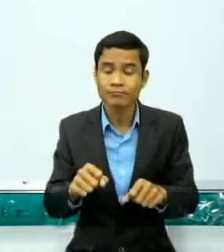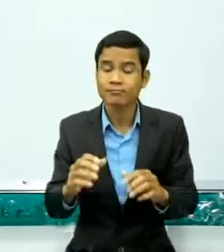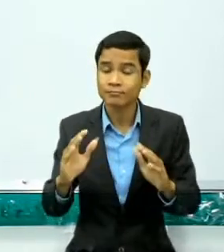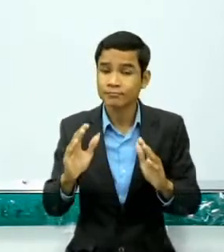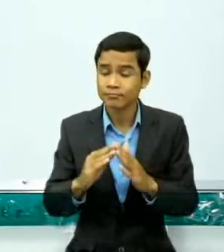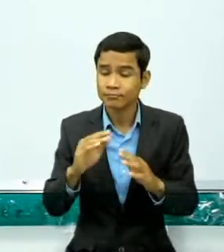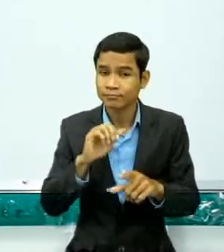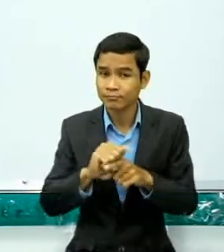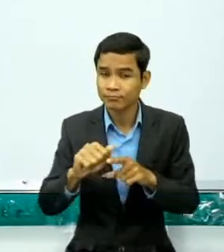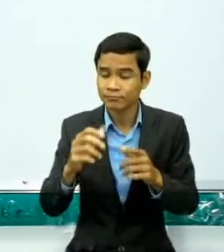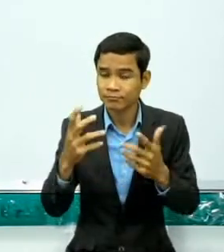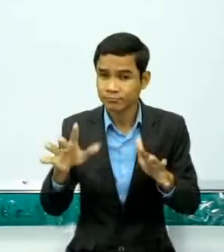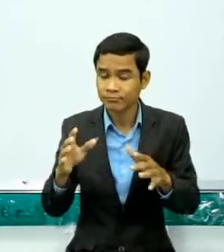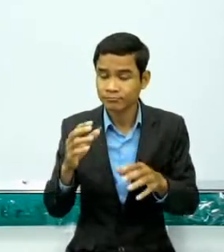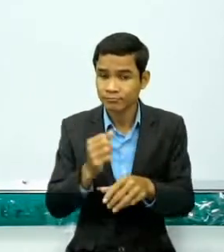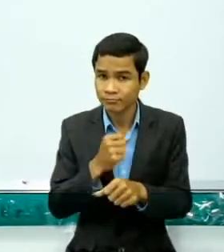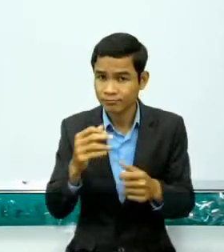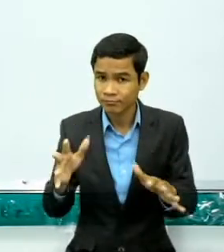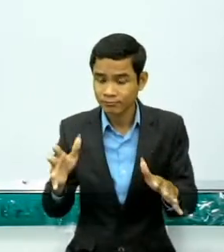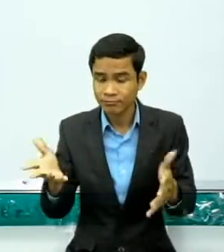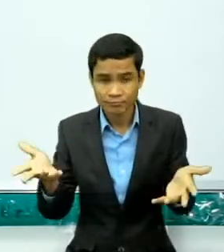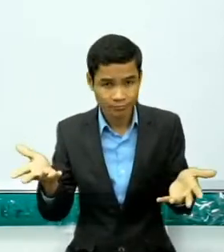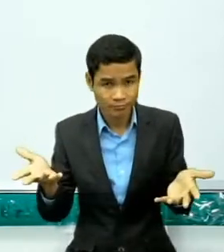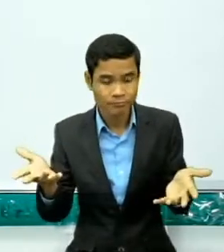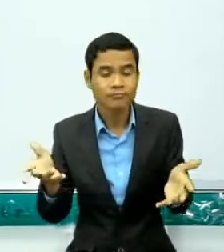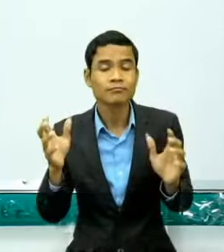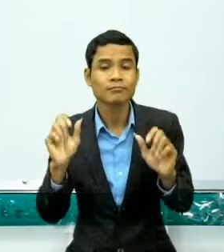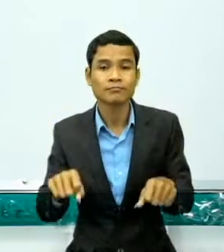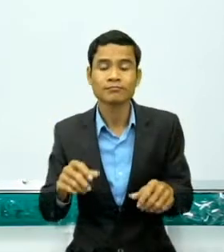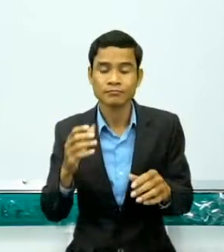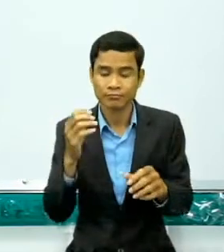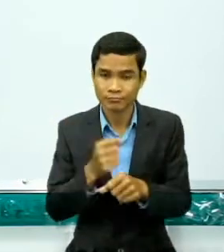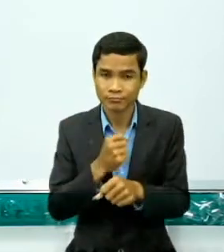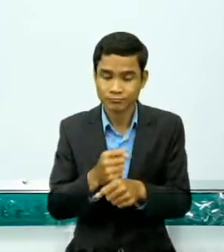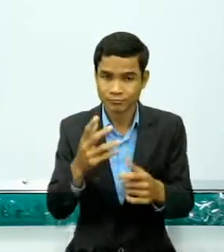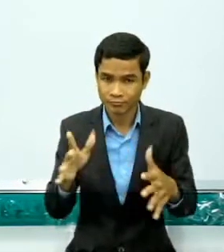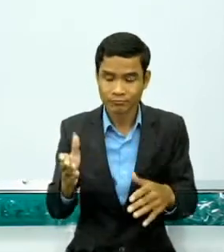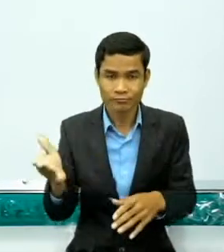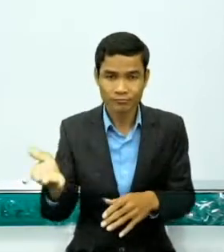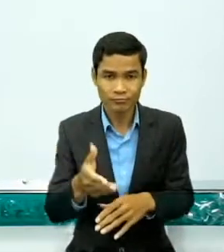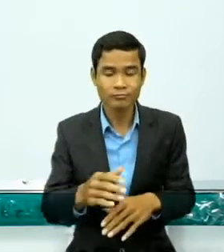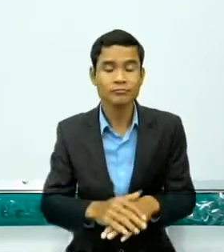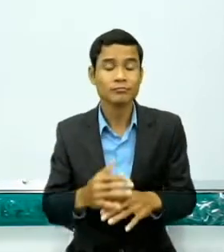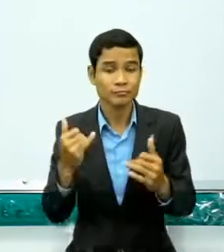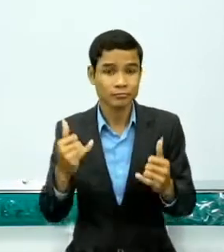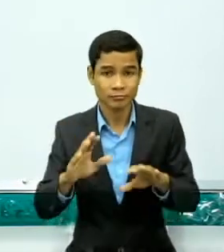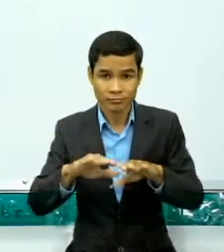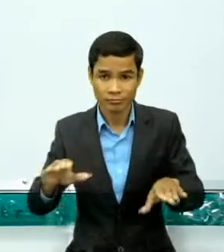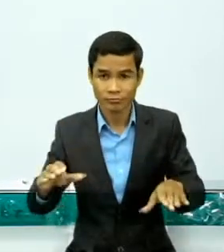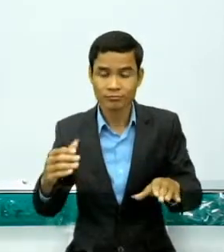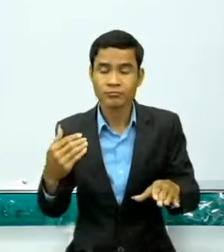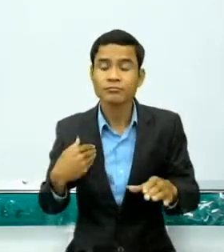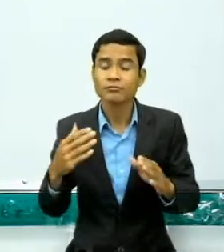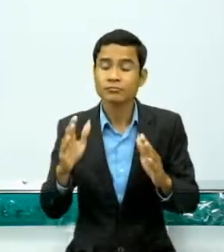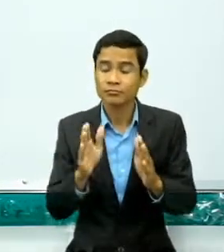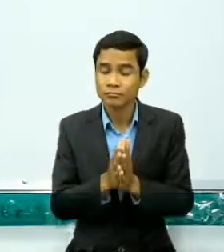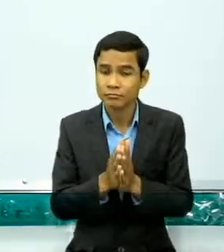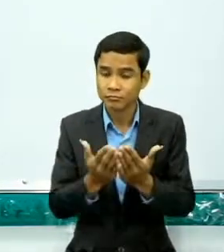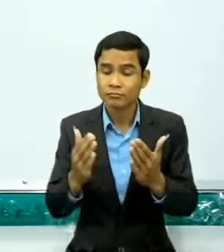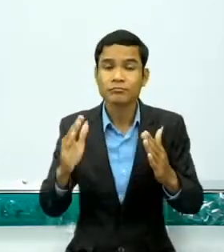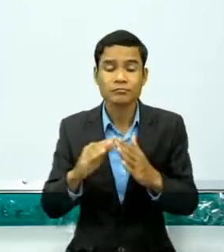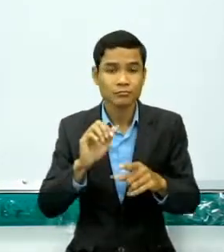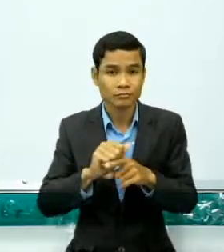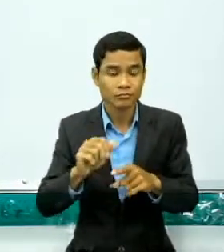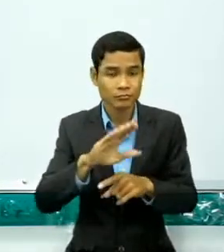ច្ចការផ្ទះរួចរាល់ហើយឬនៅចាបានធ្វើកិច្ចការផ្ទះរួចហើយកូនណោះឥឡូវកូនកូនលើកសៀវភៅកិច្ចការផ្ទះរបស់កូនឡើង